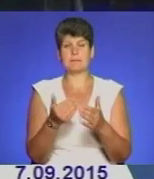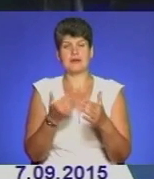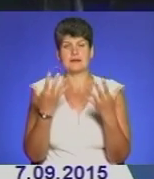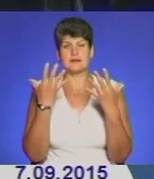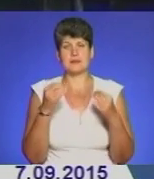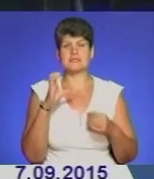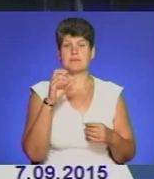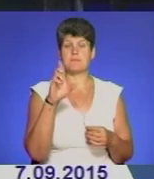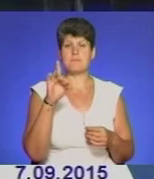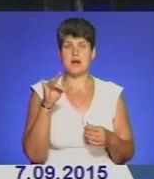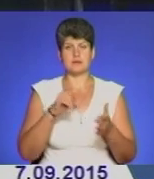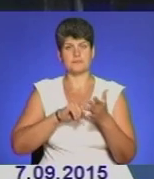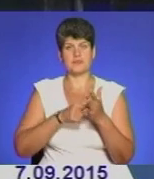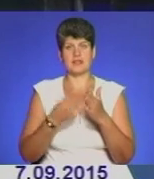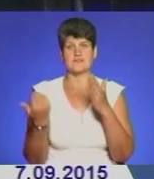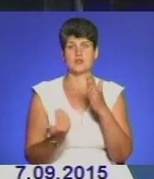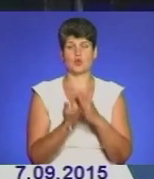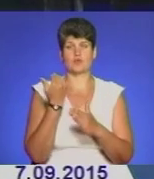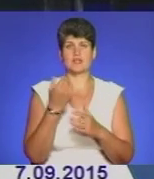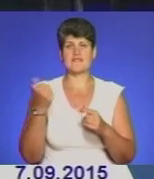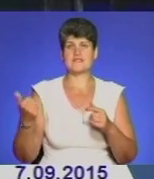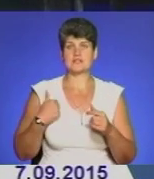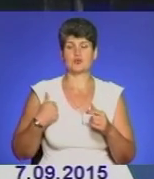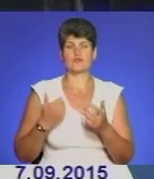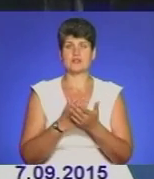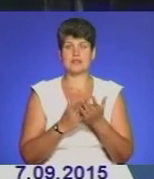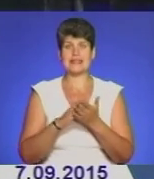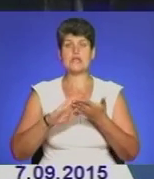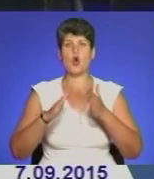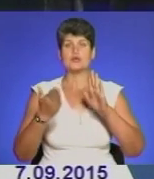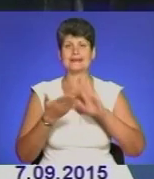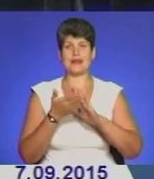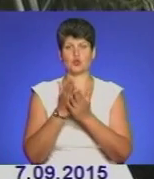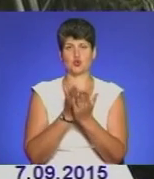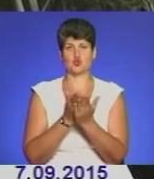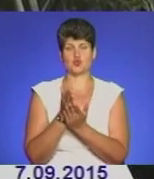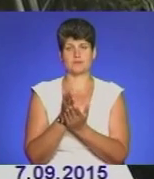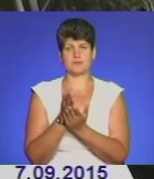Степан Барна акцентував на відновленні військової інфраструктури та контрактної служби.